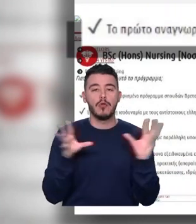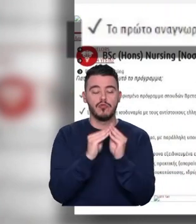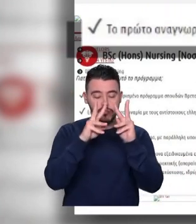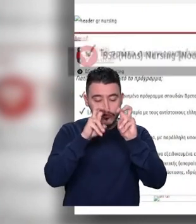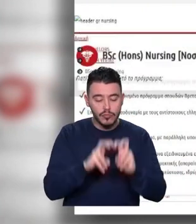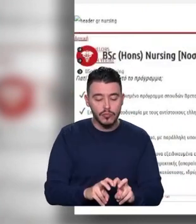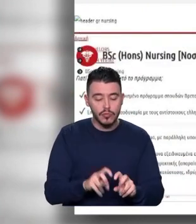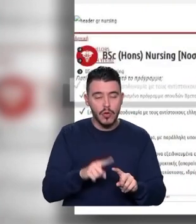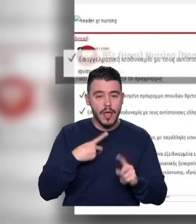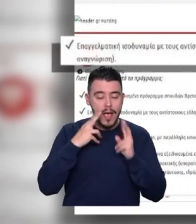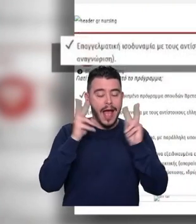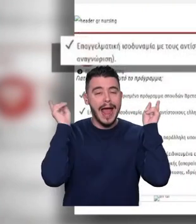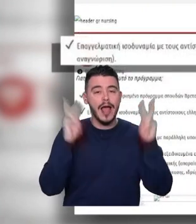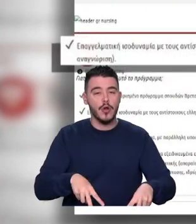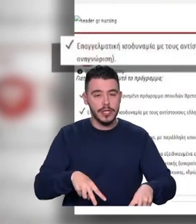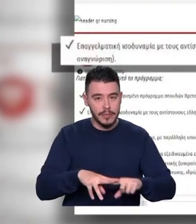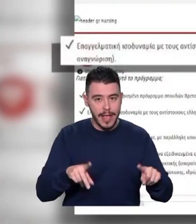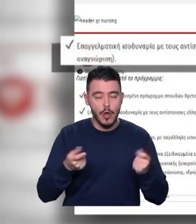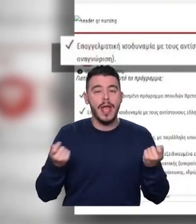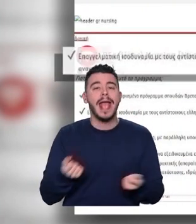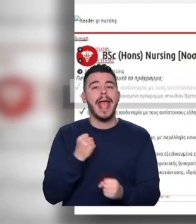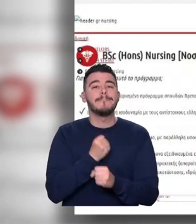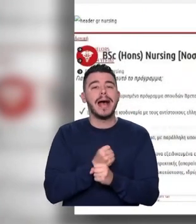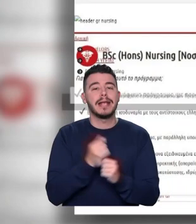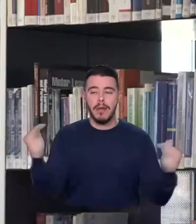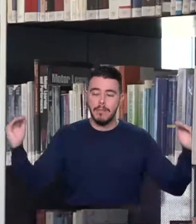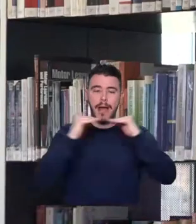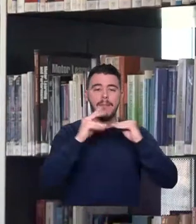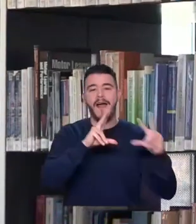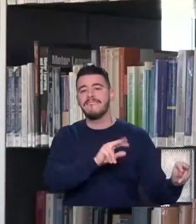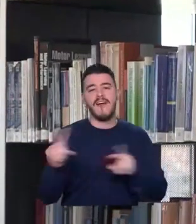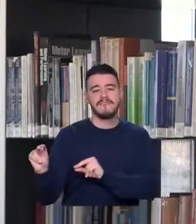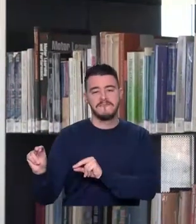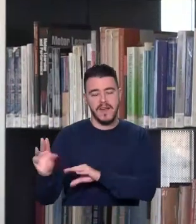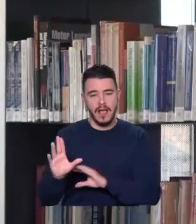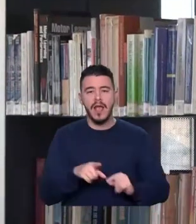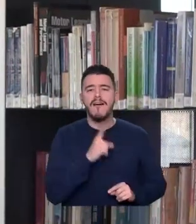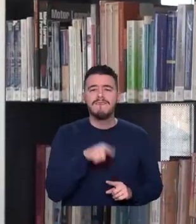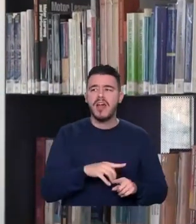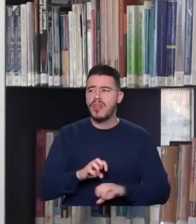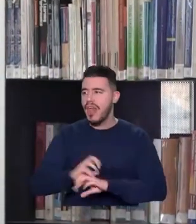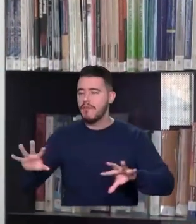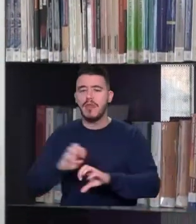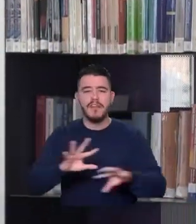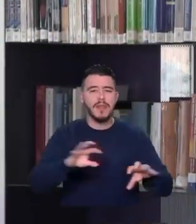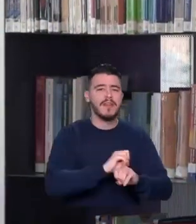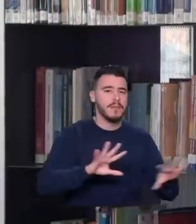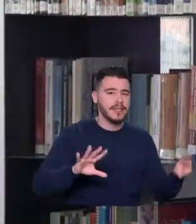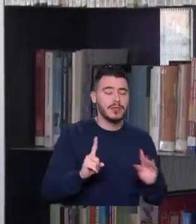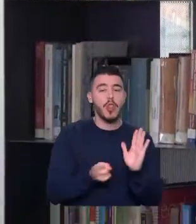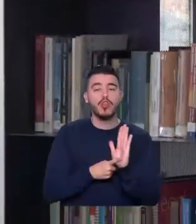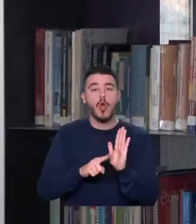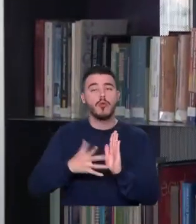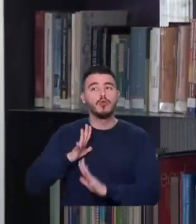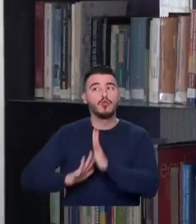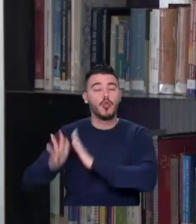στην Ελλάδα και με επαγγελματική ισοδυναμία. Τα συγκεκριμένα προγράμματα σπουδών εξακολουθούν να διαφημίζονται, παραπέμποντας όμως την ισχύουσα νομοθεσία,